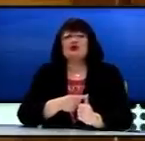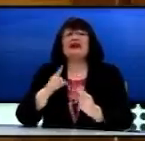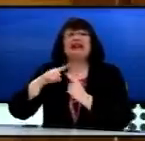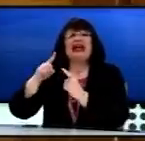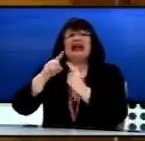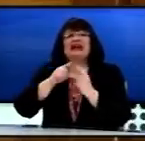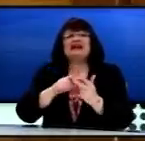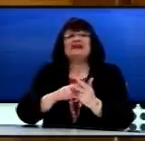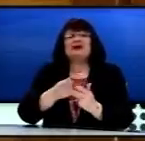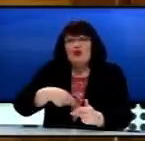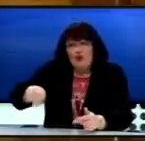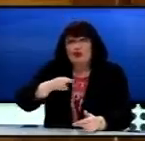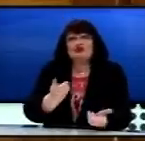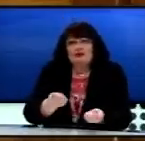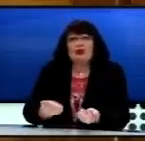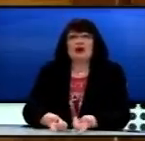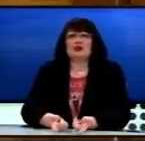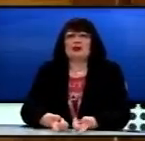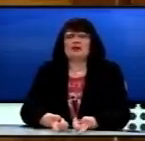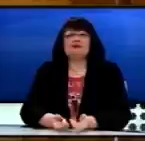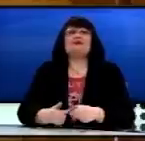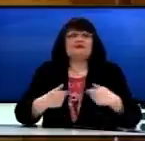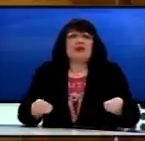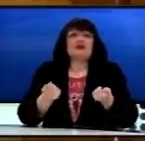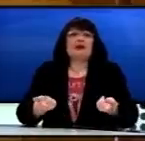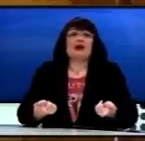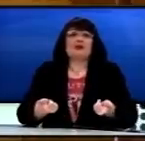κάνουμε τεστ σε όλους. Αυτό κάνουμε με τα rapid test.